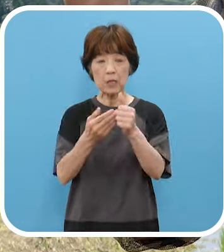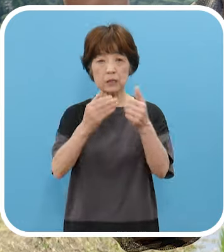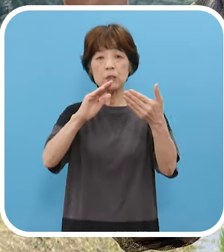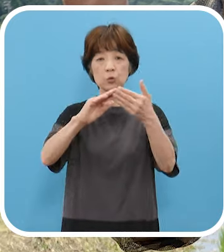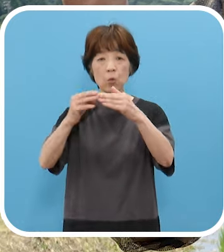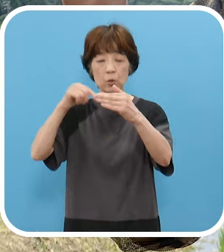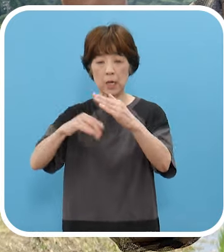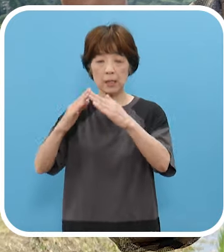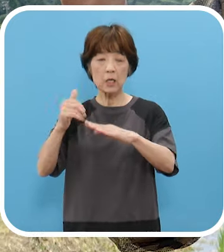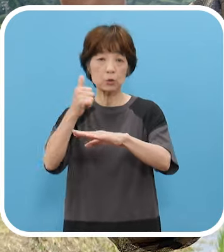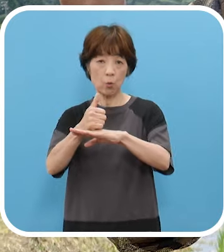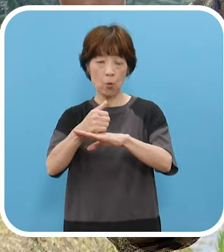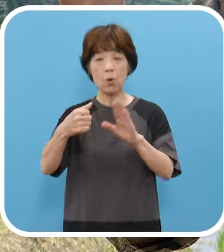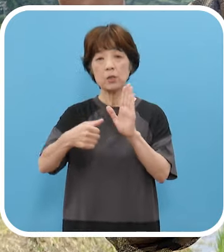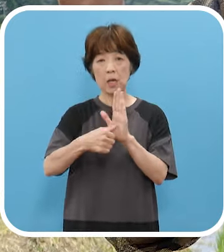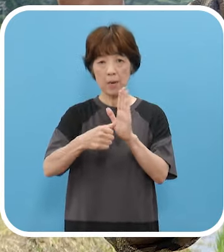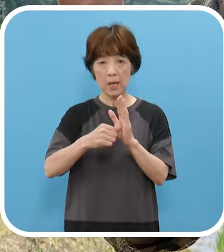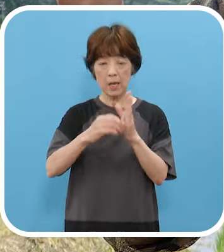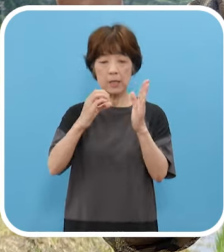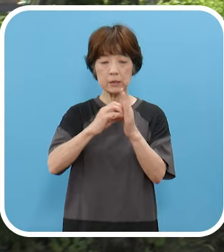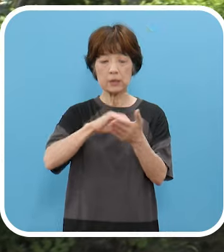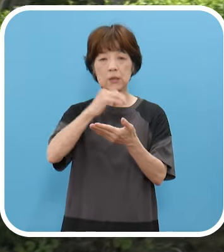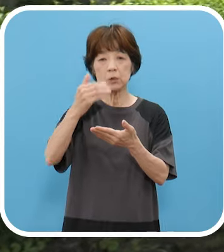長、石塚正樹さんです。